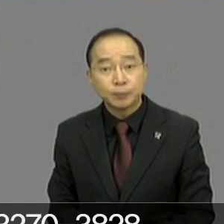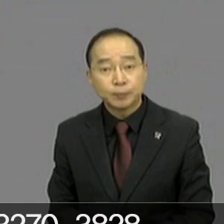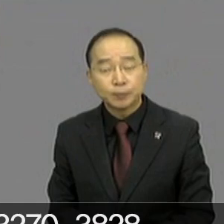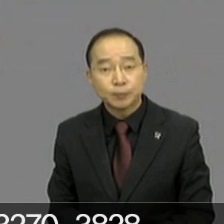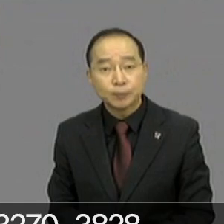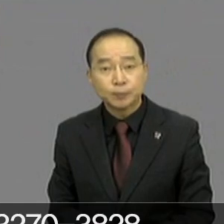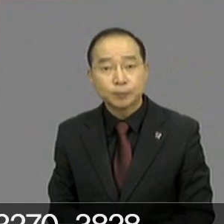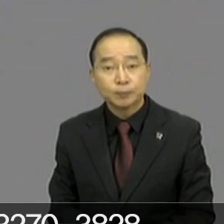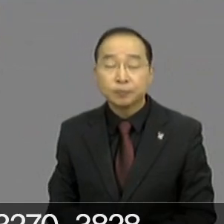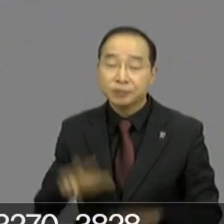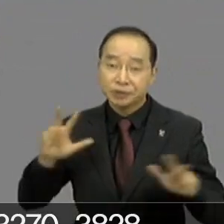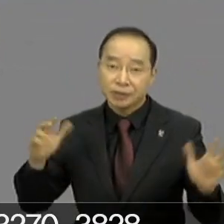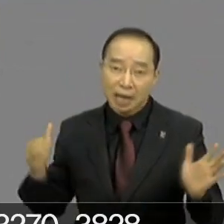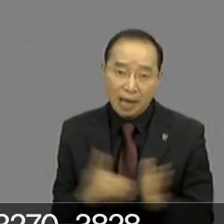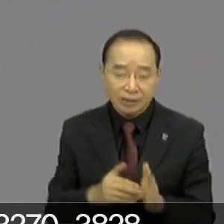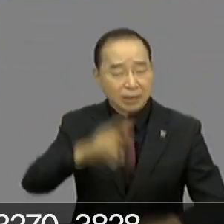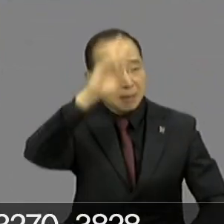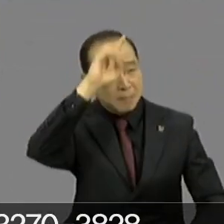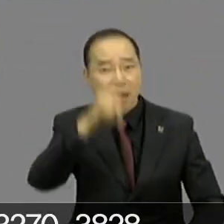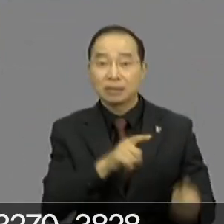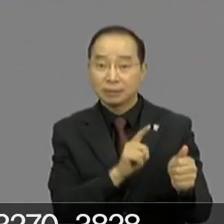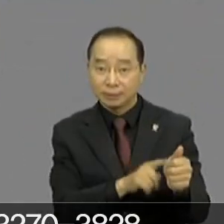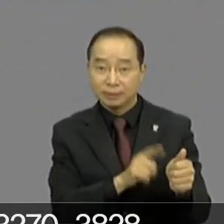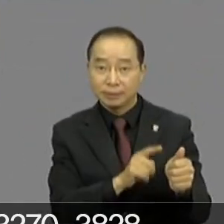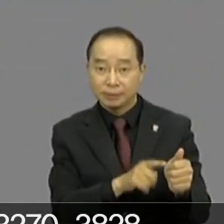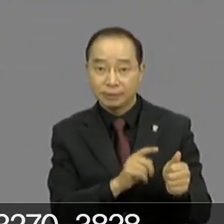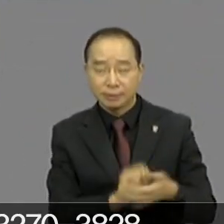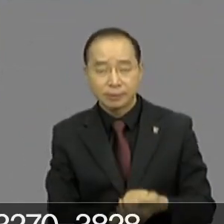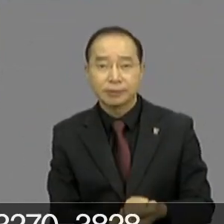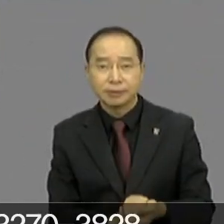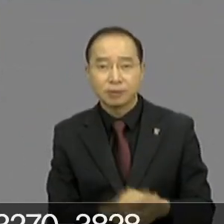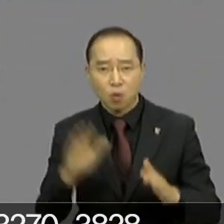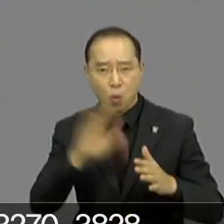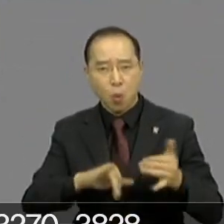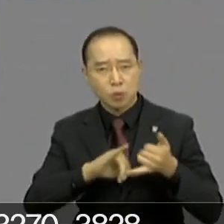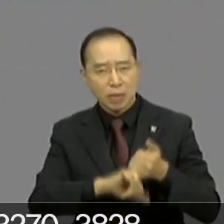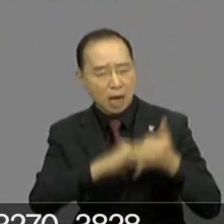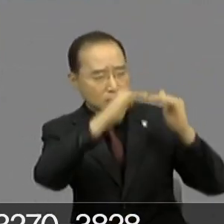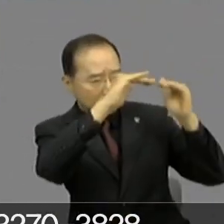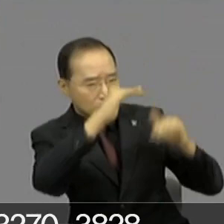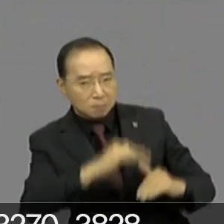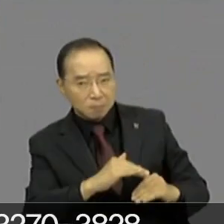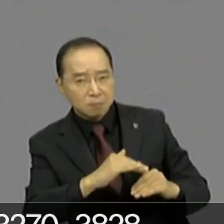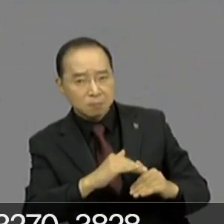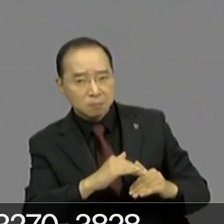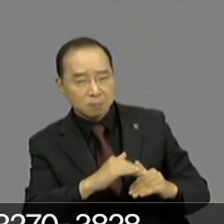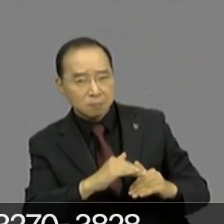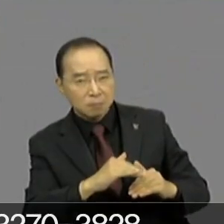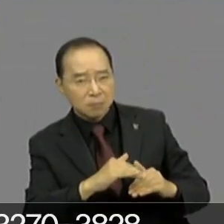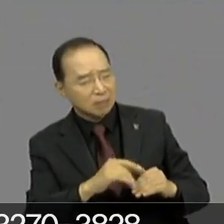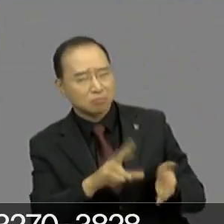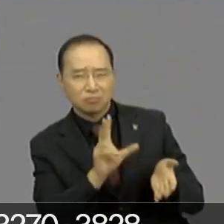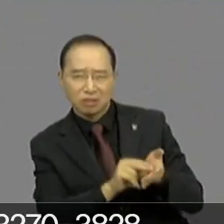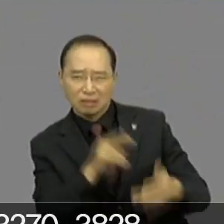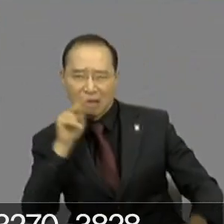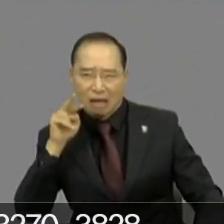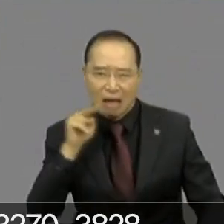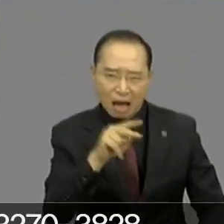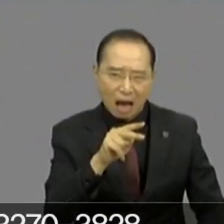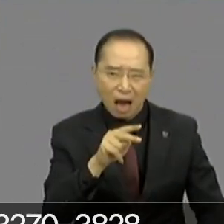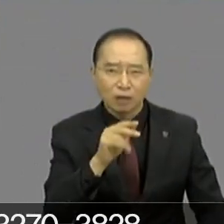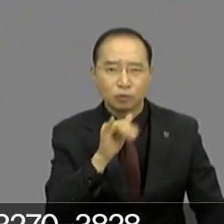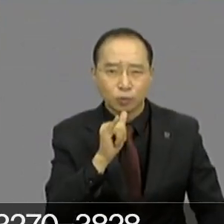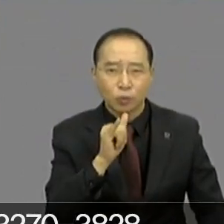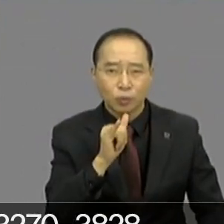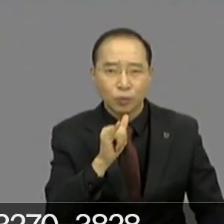어 여태까지 박영선 후보의 공약에 대해서 살짝 공도 칼 거리가 굉장히 많은데 내부에서 경선에서